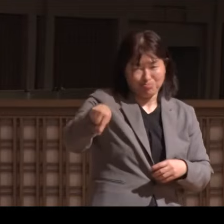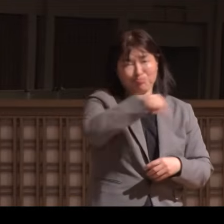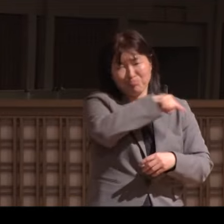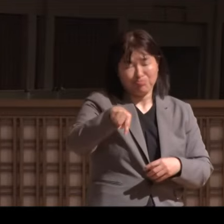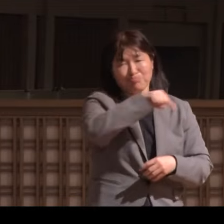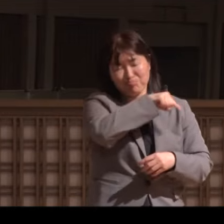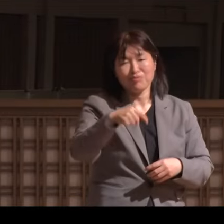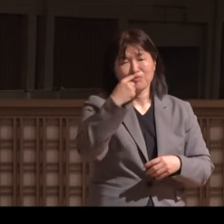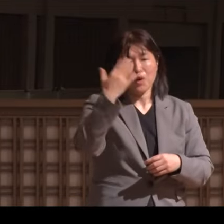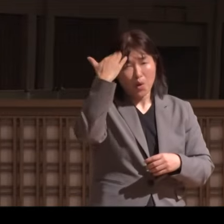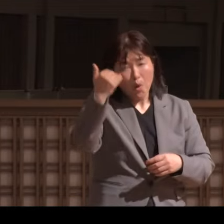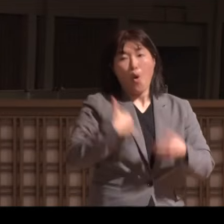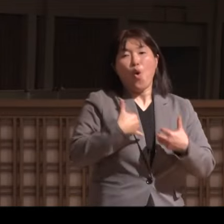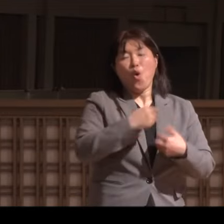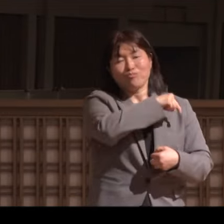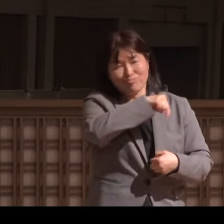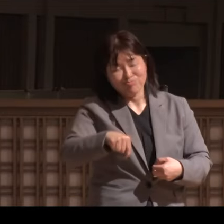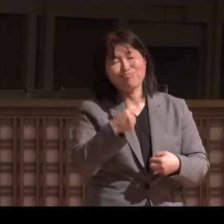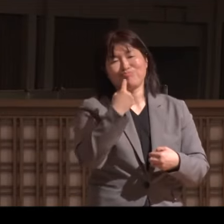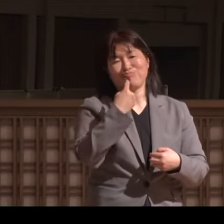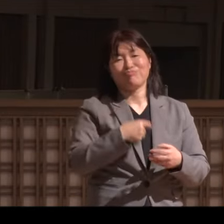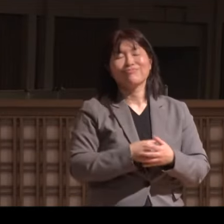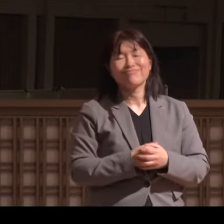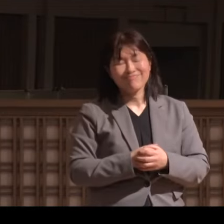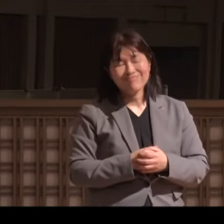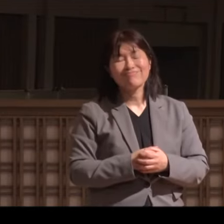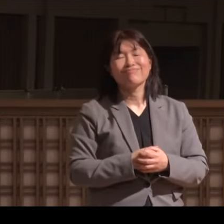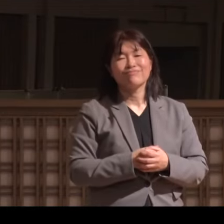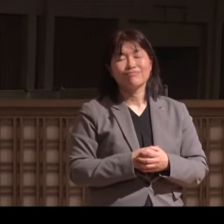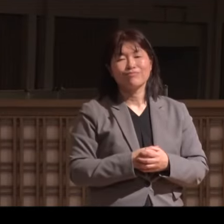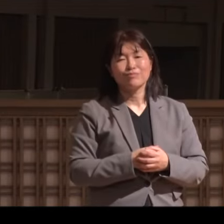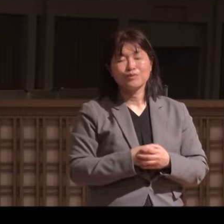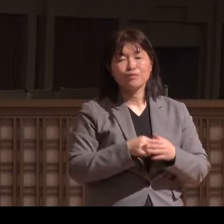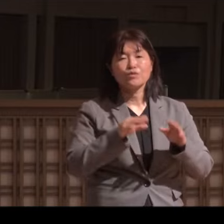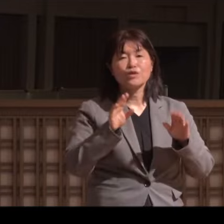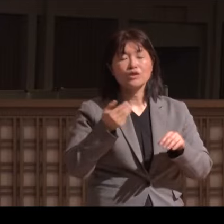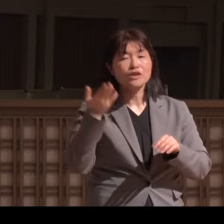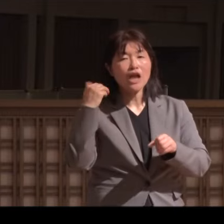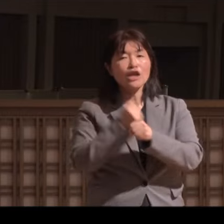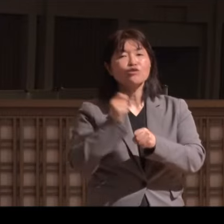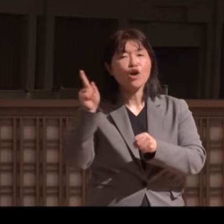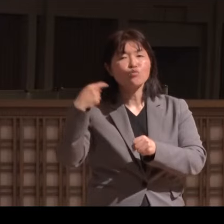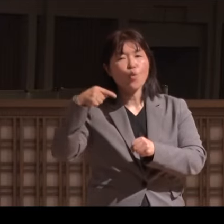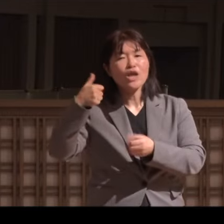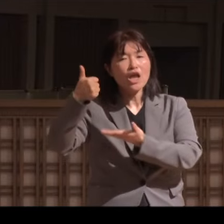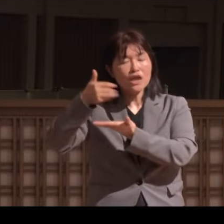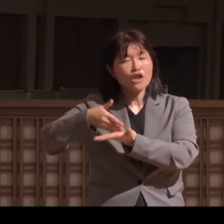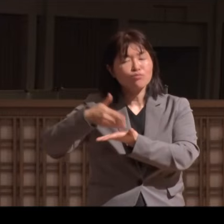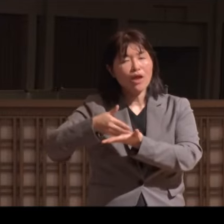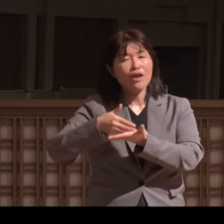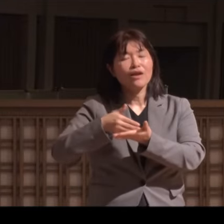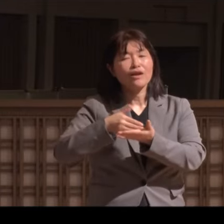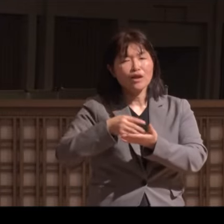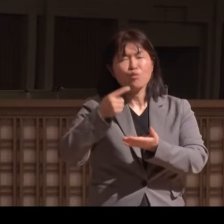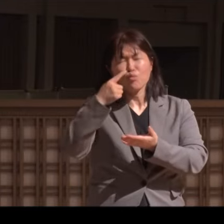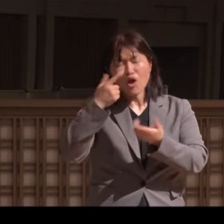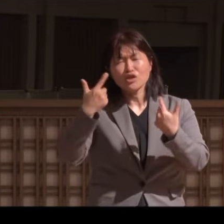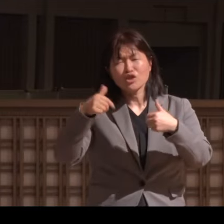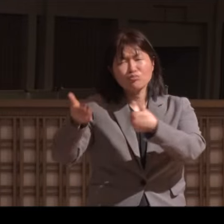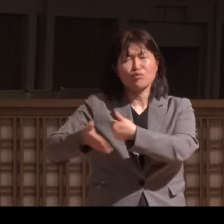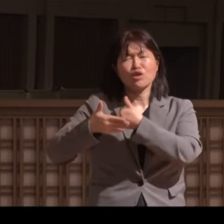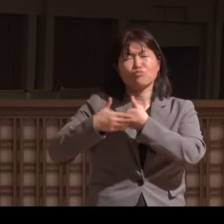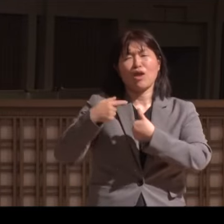断あることに何か呼んでいただければいつでもいきますよというようなことになっていたもう1つは今日佐野さんがさっき話しされましたけれども佐野さん大変お世話になって